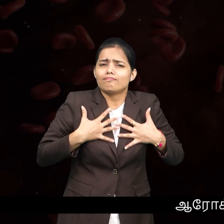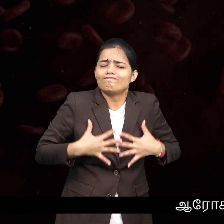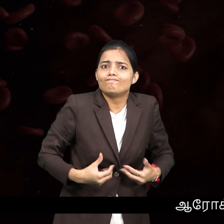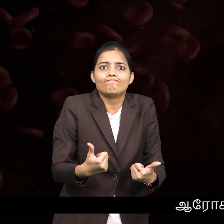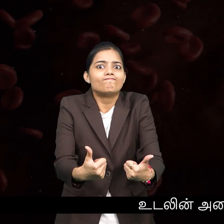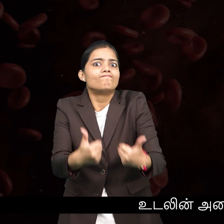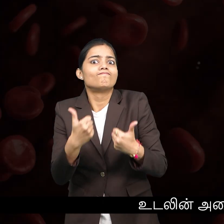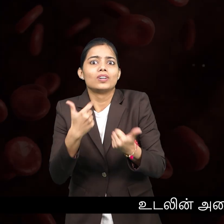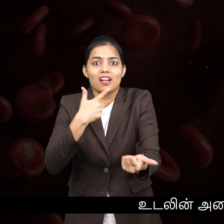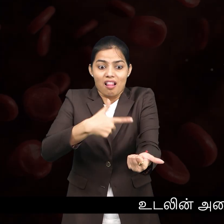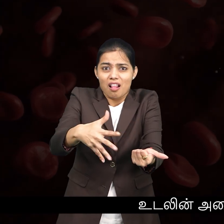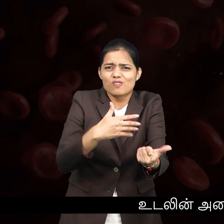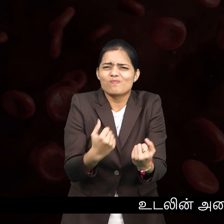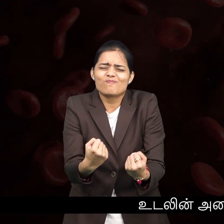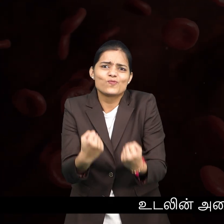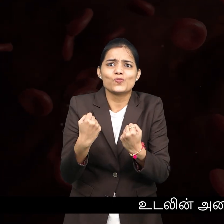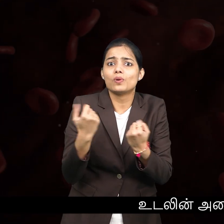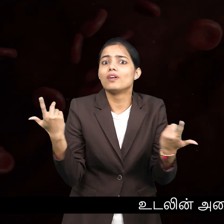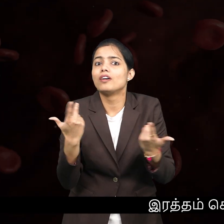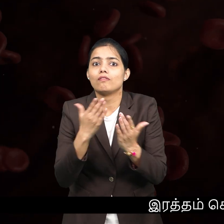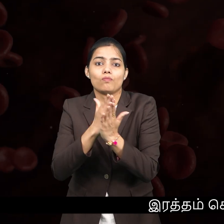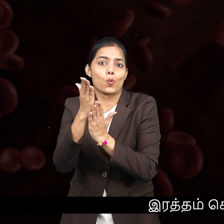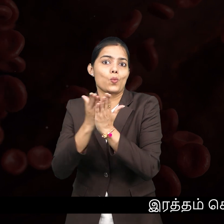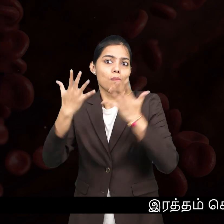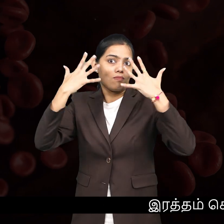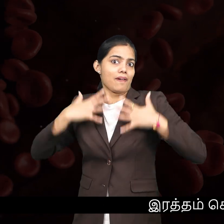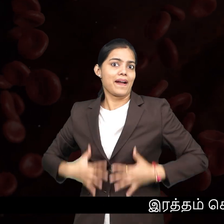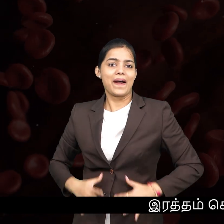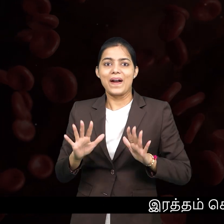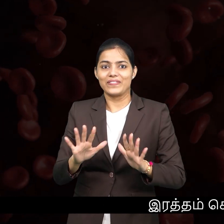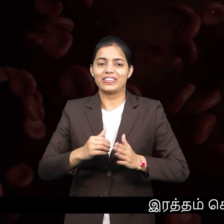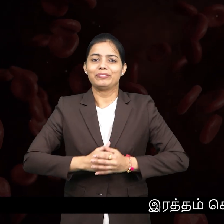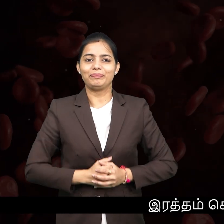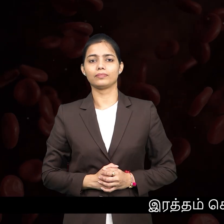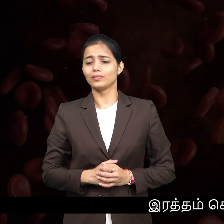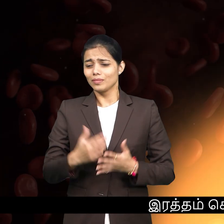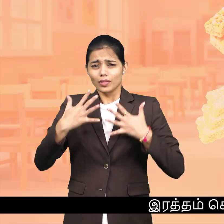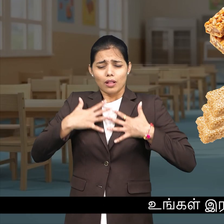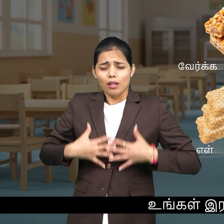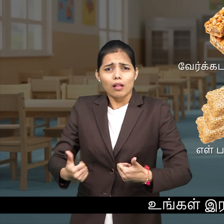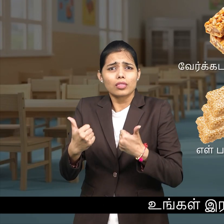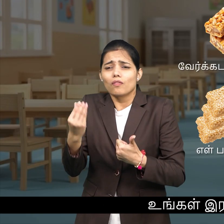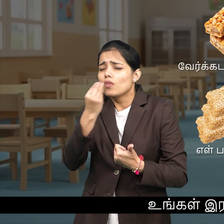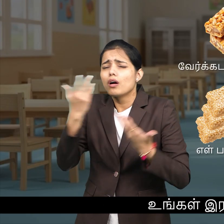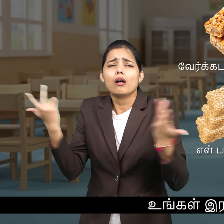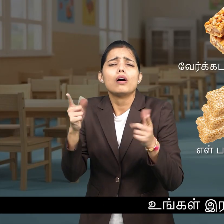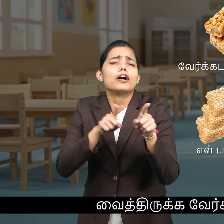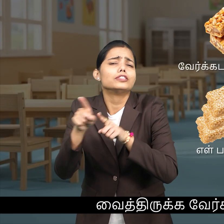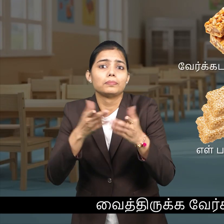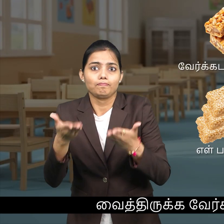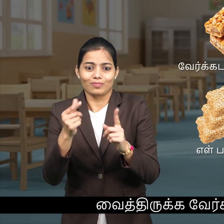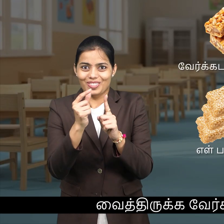ஆரோக்கியமாக இருக்க உடலில் அனைத்து பாகங்களுக்கும் இரத்தம் சென்றடைய வேண்டும். உங்கள் இரத்த